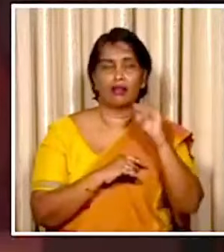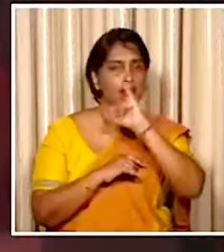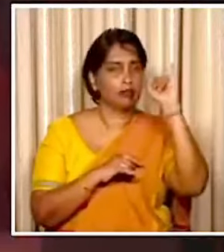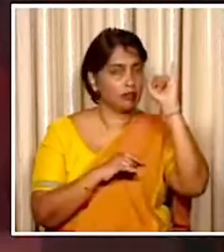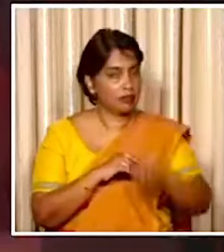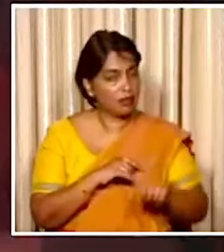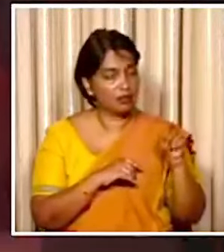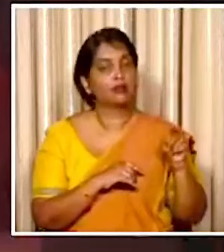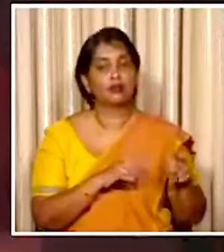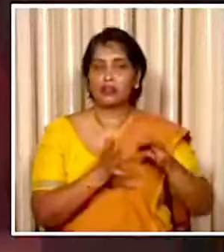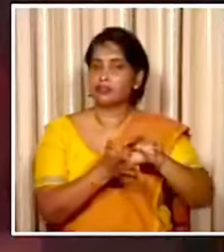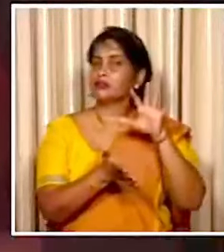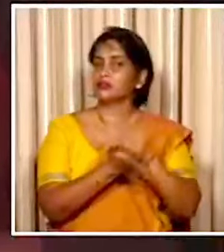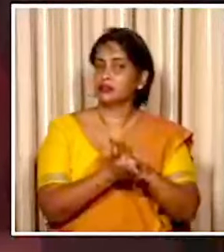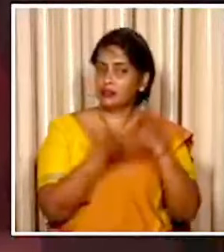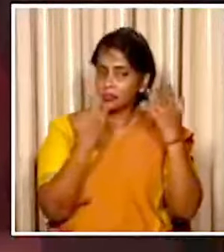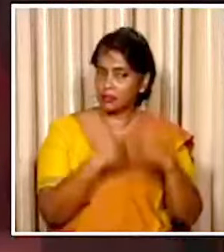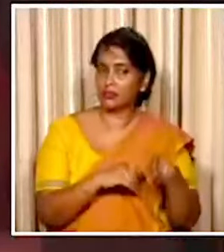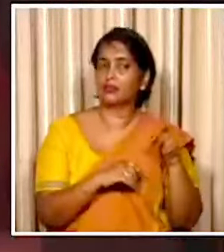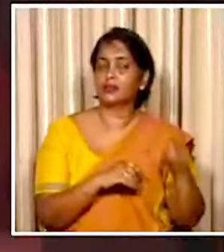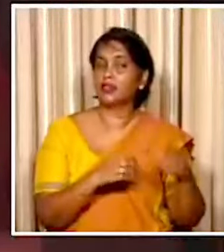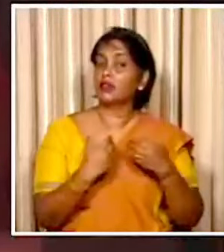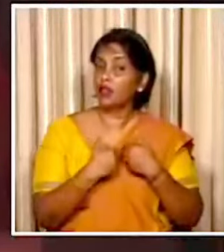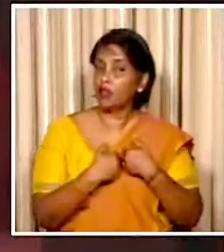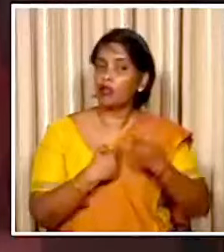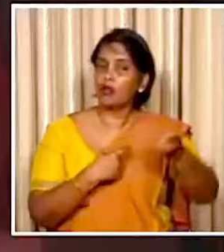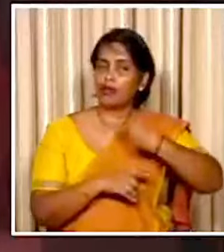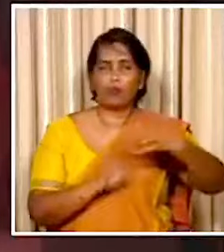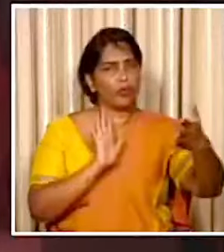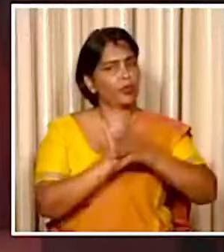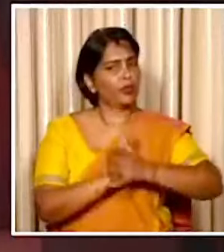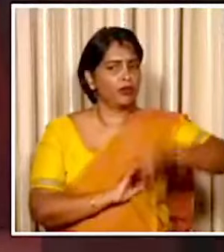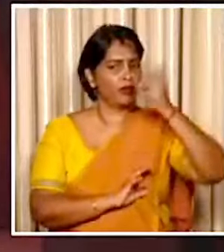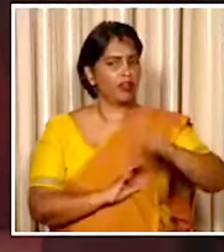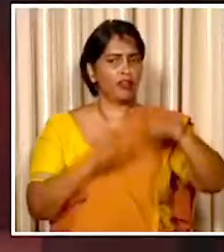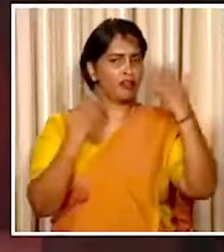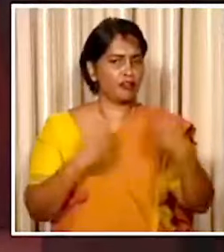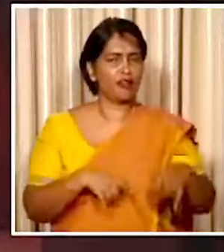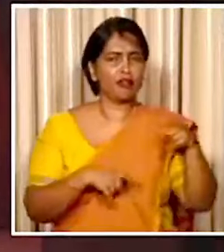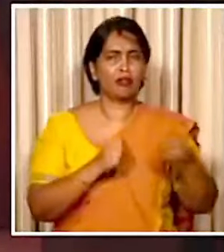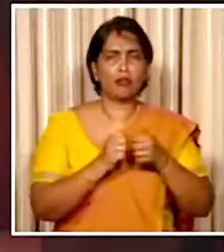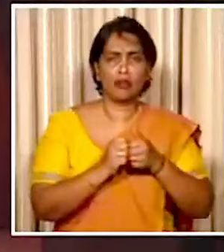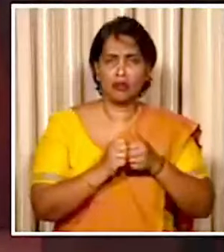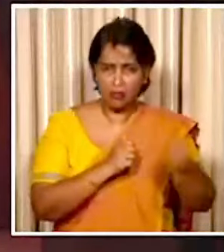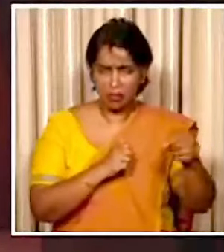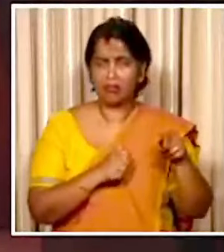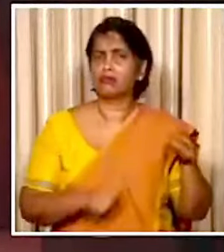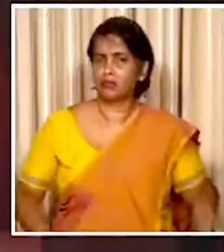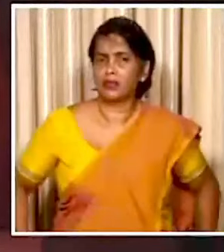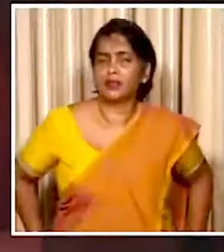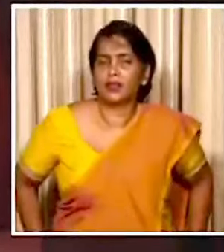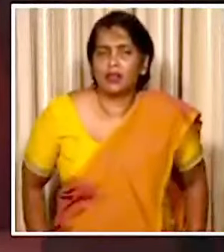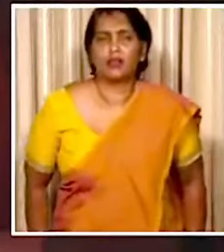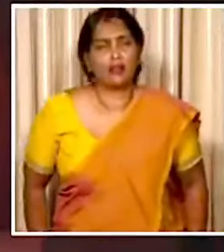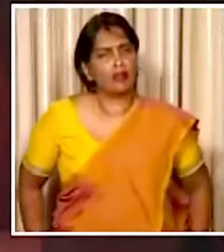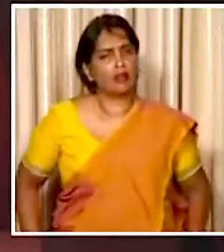අතර තීන්දුවක් අරගෙන අපි එහෙම එකඟතාවයකට ආවයින් පස්සේ මේ දේ සිදුවිය යුතු දෙයක් කියලා